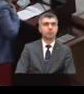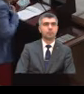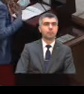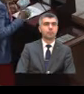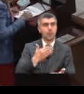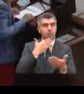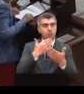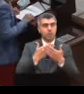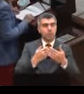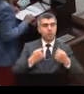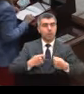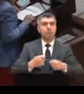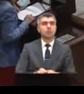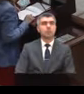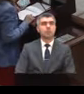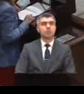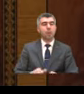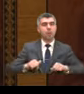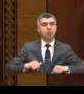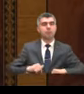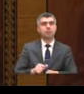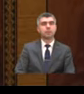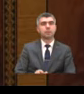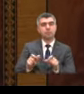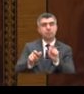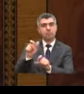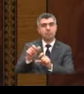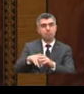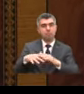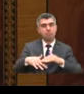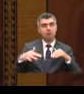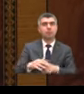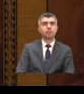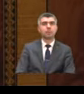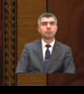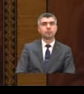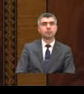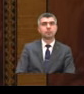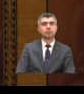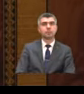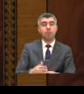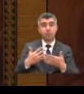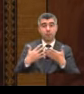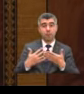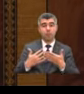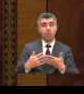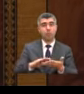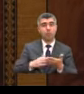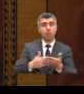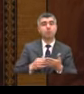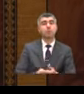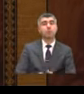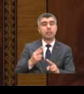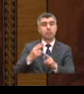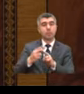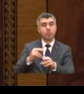شكرا السيد الرئيس، السيدة الوزيرة، السيدات والسادة النواب. يشرفني أن أتناول الكلمة باسم